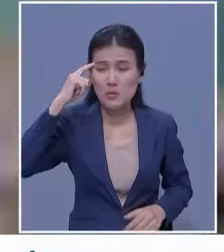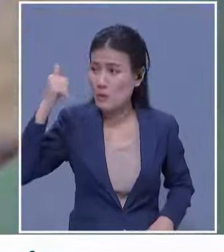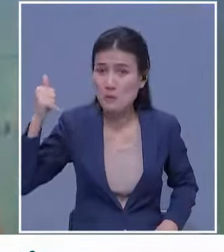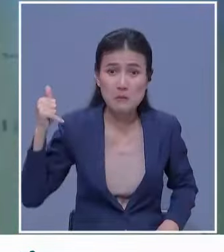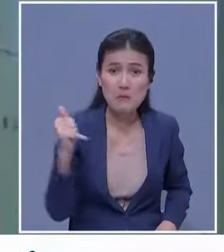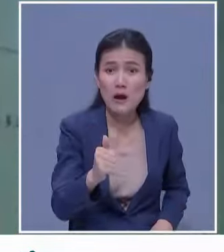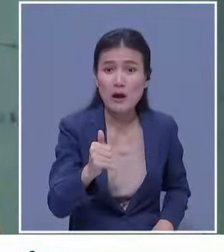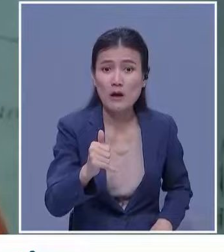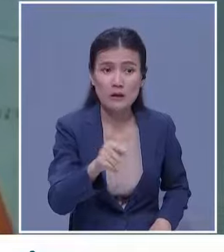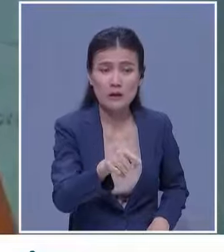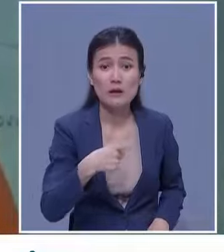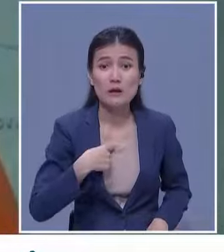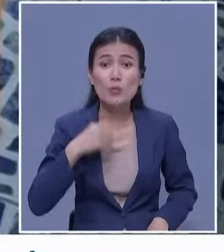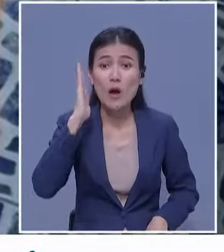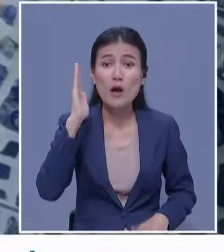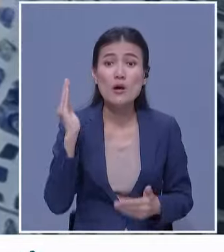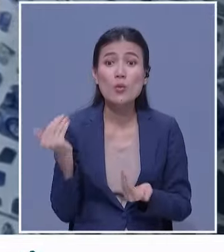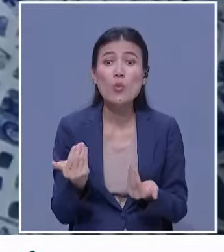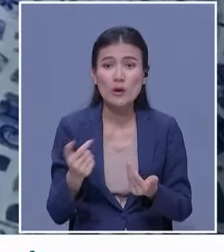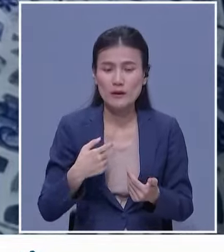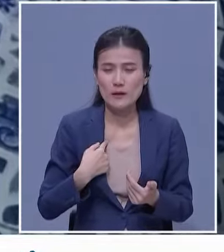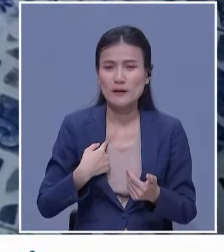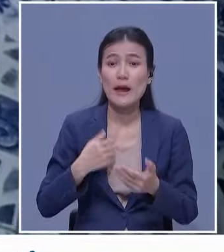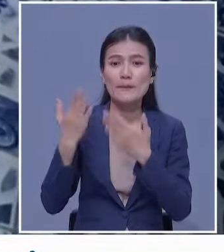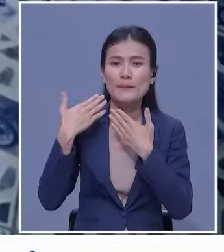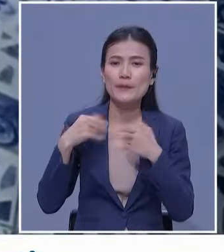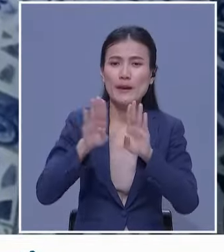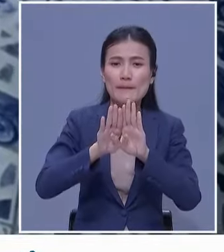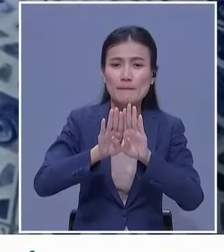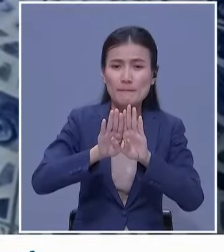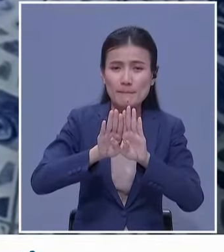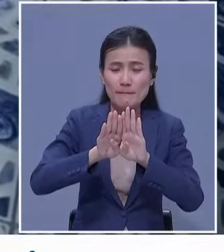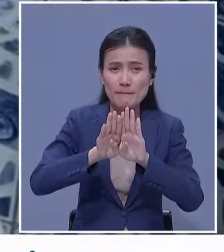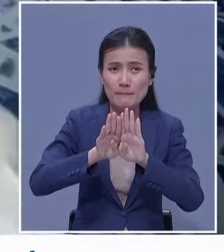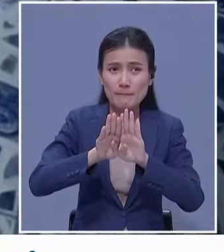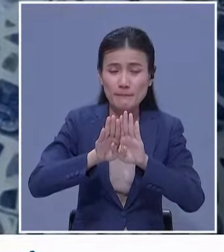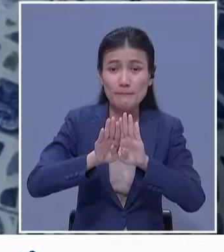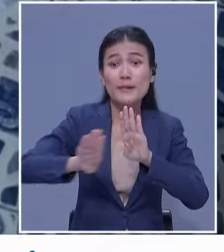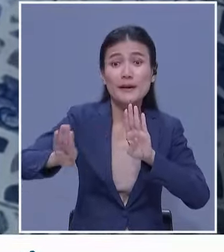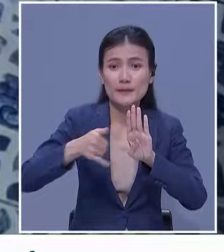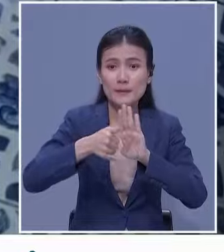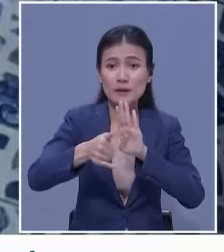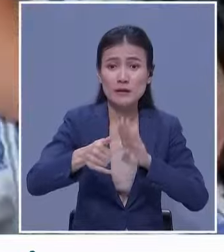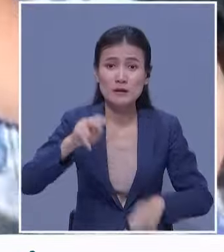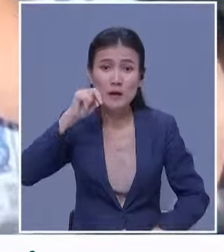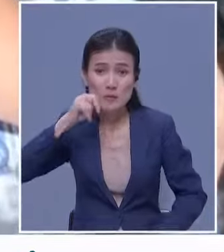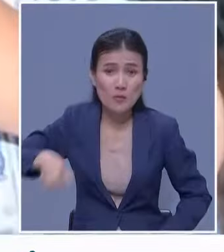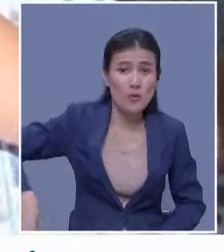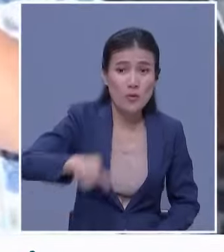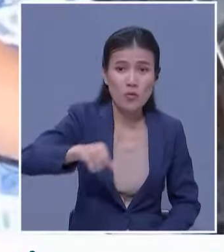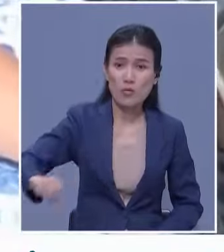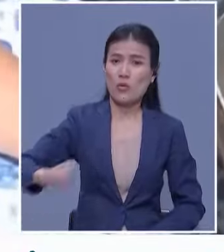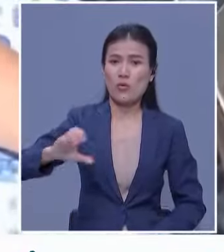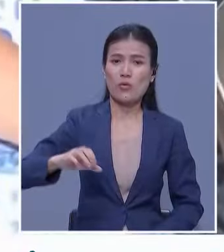น้ำเลยพอลูกชายเนี่ย ขออภัยเปิดประตูห้องน้ำออกมาเนี่ยเขาก็สาดใส่เลยนะคะ แม่บอกแม่ได้ยินแต่เสียงร้องกรี๊ด